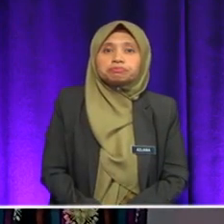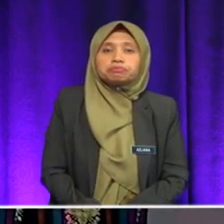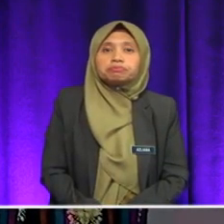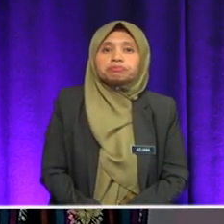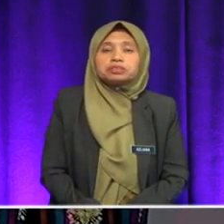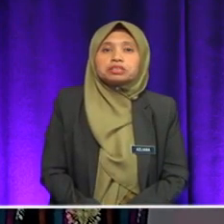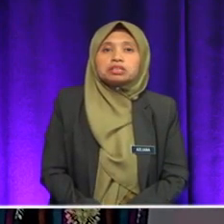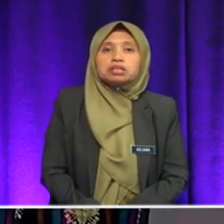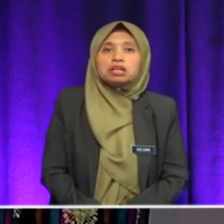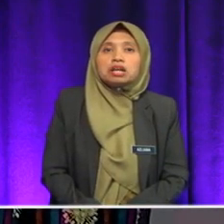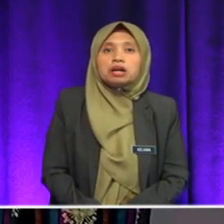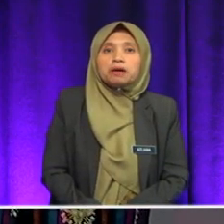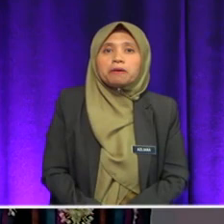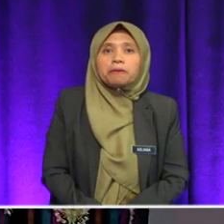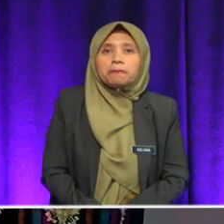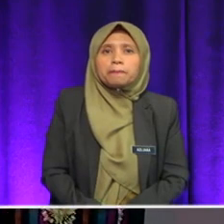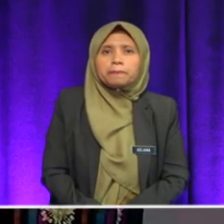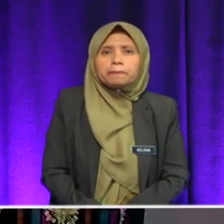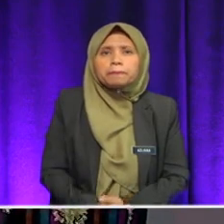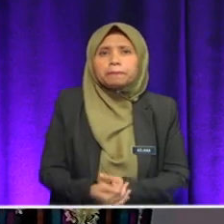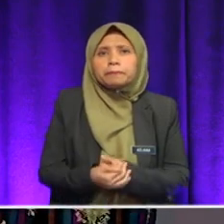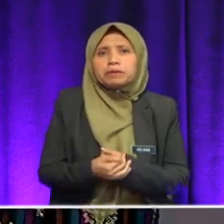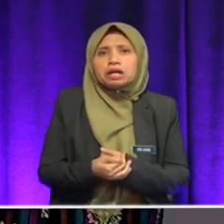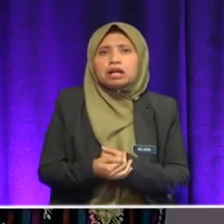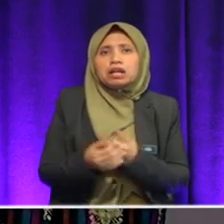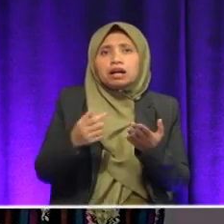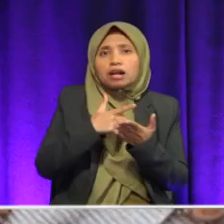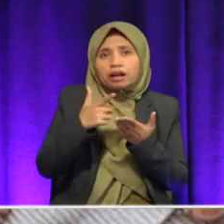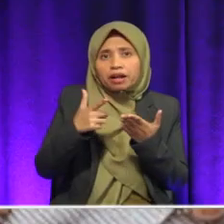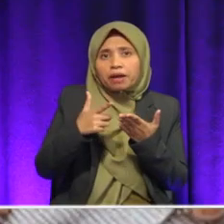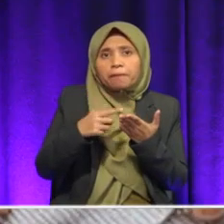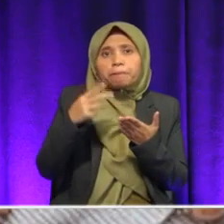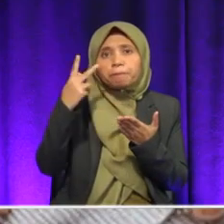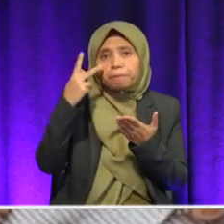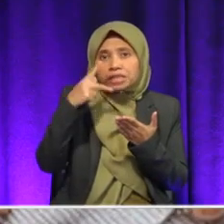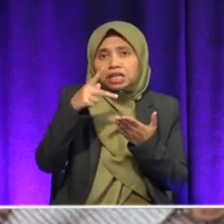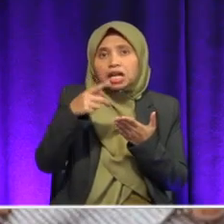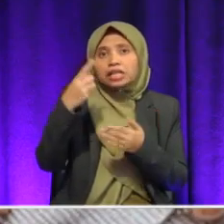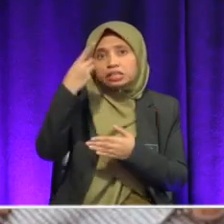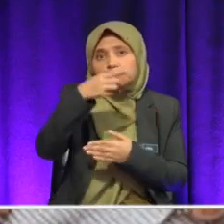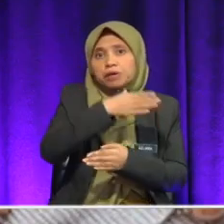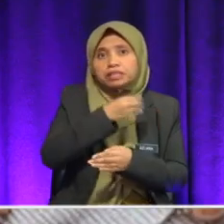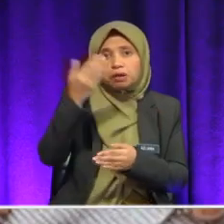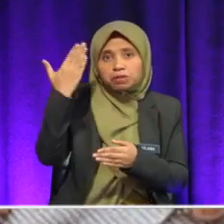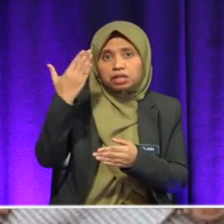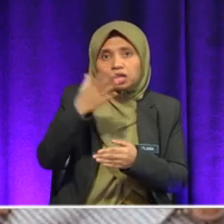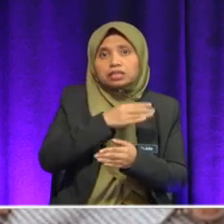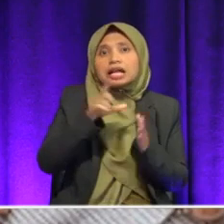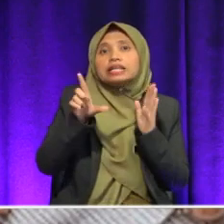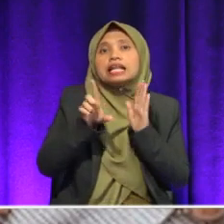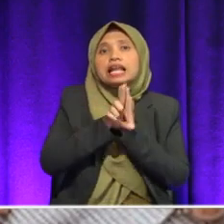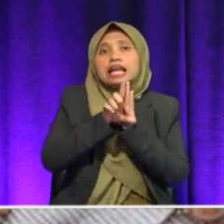Okelah panjang-panjang Anda kemudian label dan Tuliskan